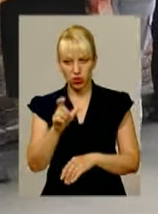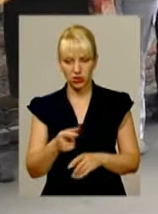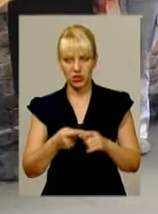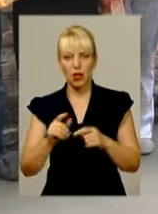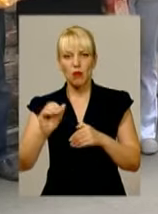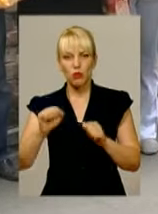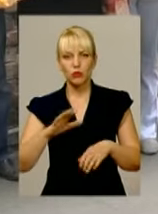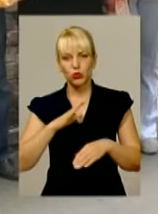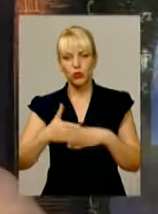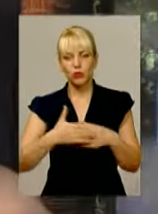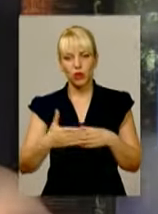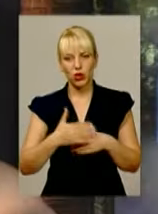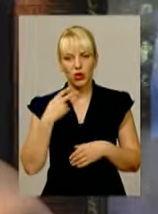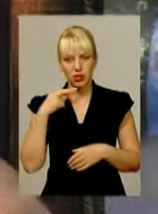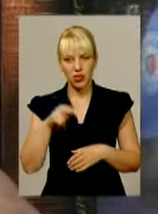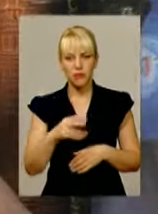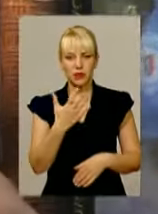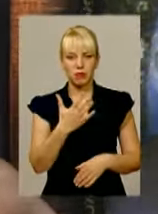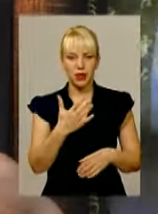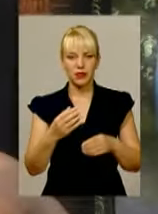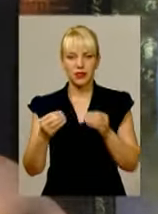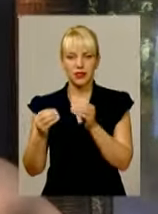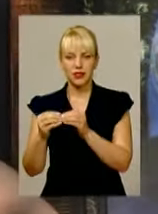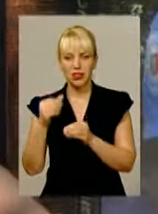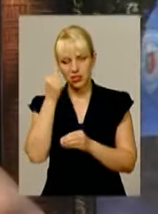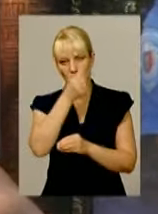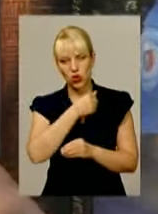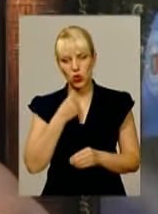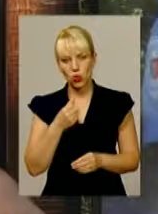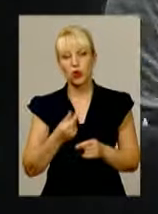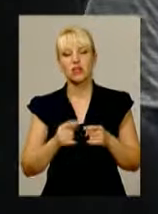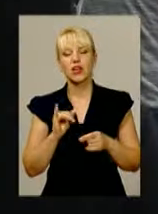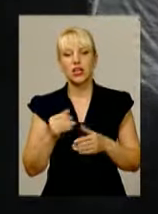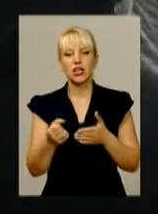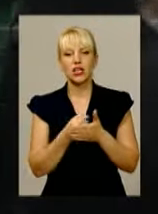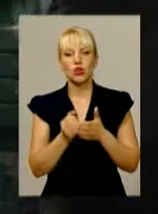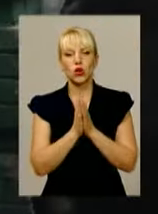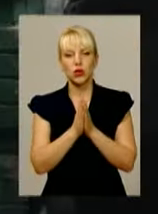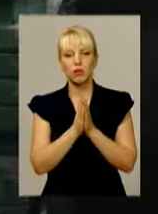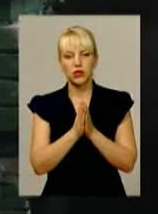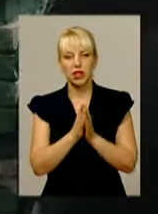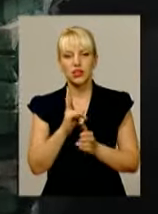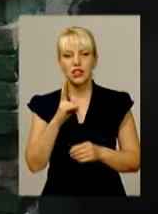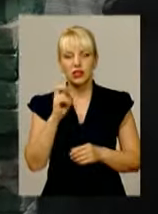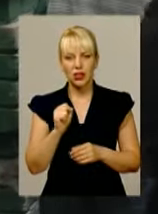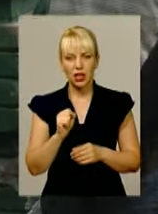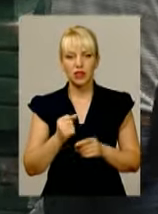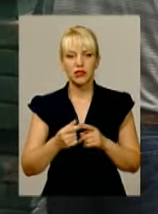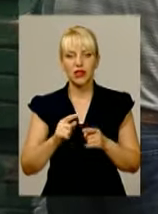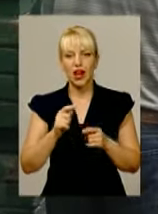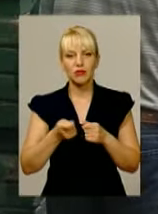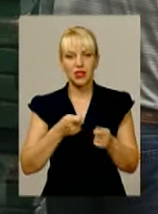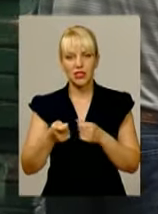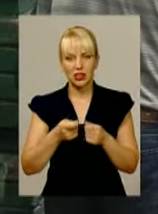вигляді позбавлення волі строком від 5 до 10 років. Окрім того, захисник клопотатиме про звинувачення у адміністративних правопорушеннях,